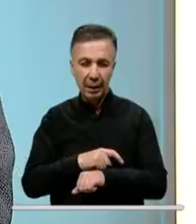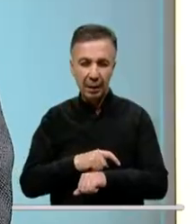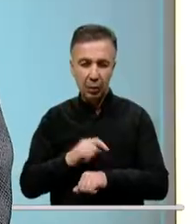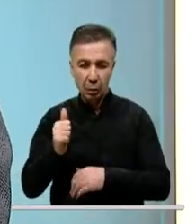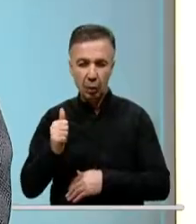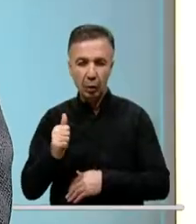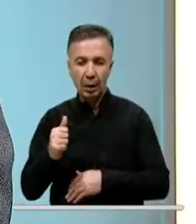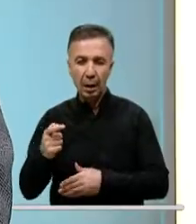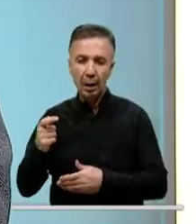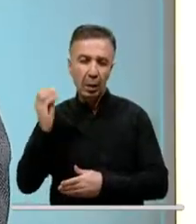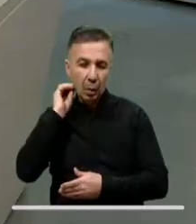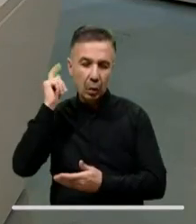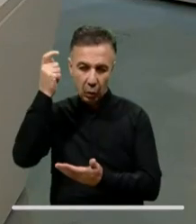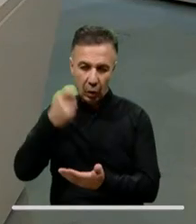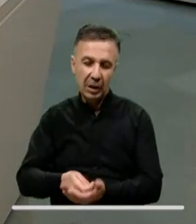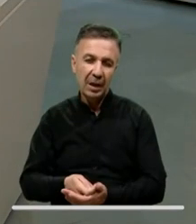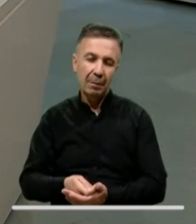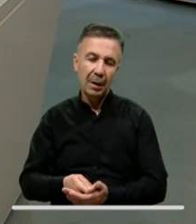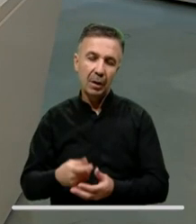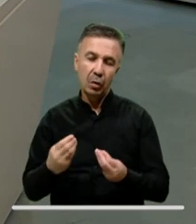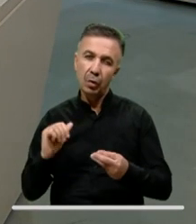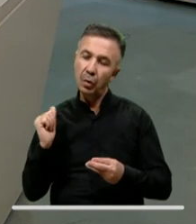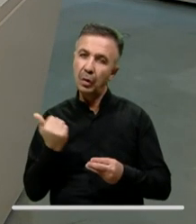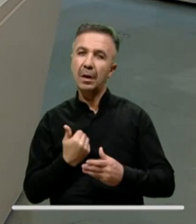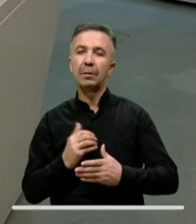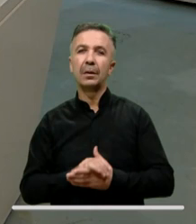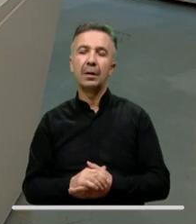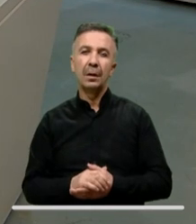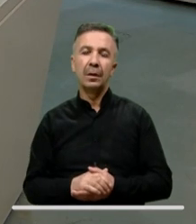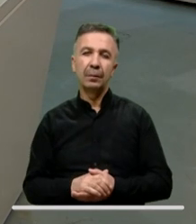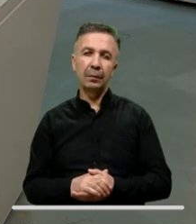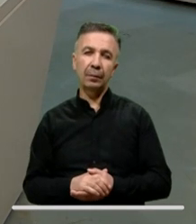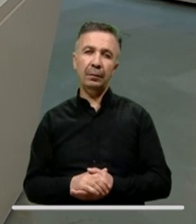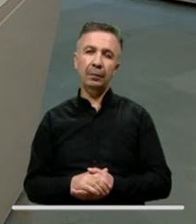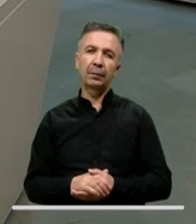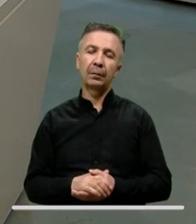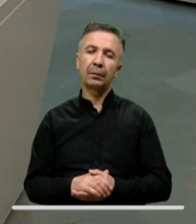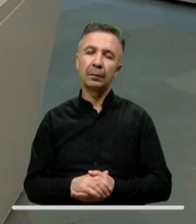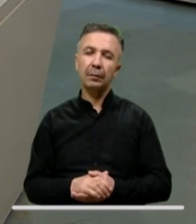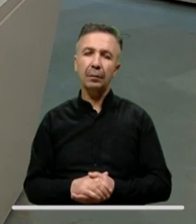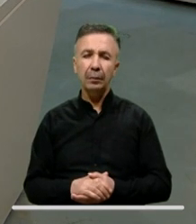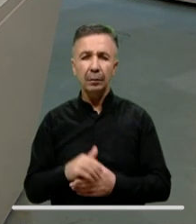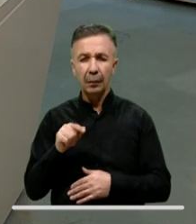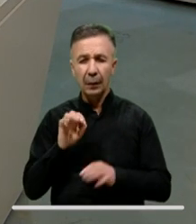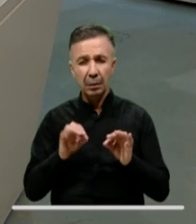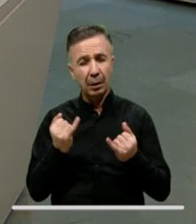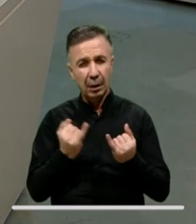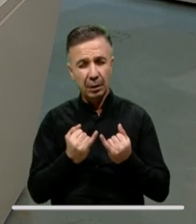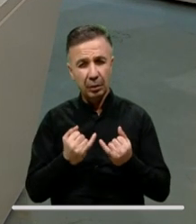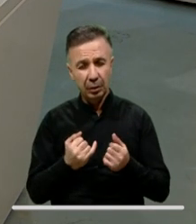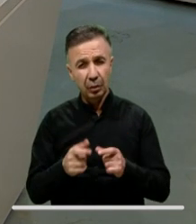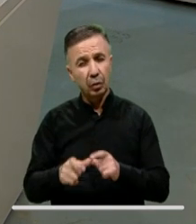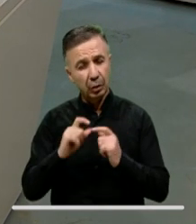girmeye gerek yok. Merak etsinler ki ben de evet. O detayı o yüzden tabii ki. Hocam. Şimdi kardeşimizin